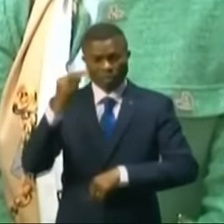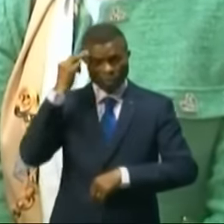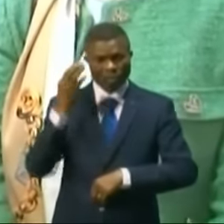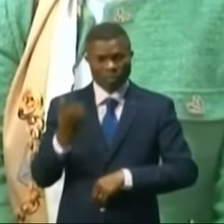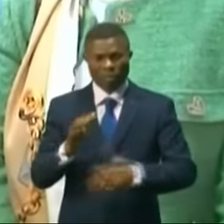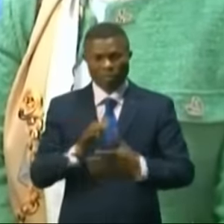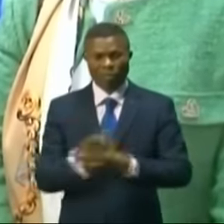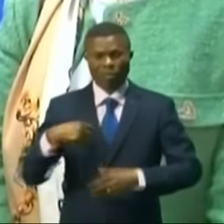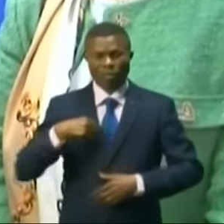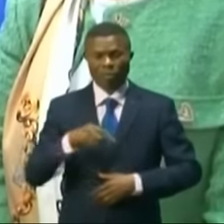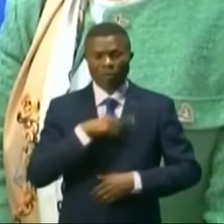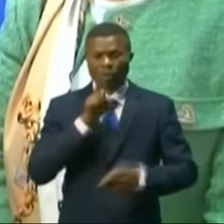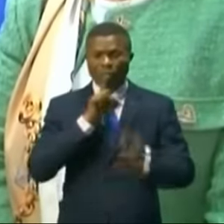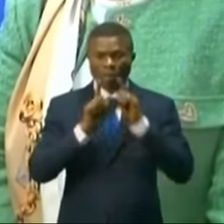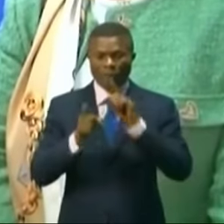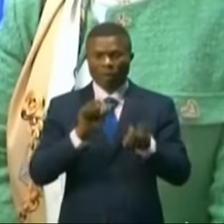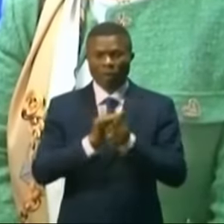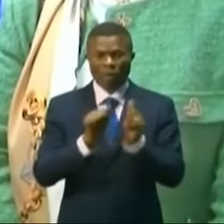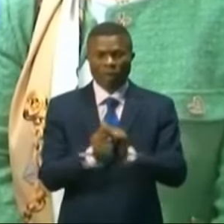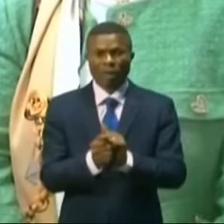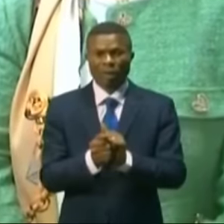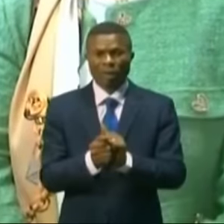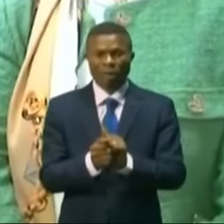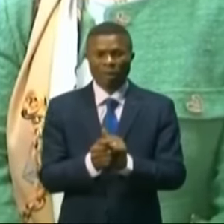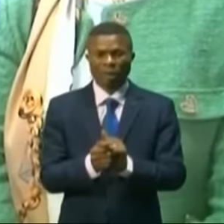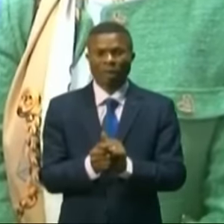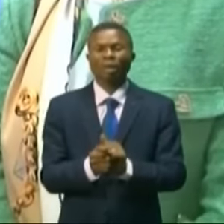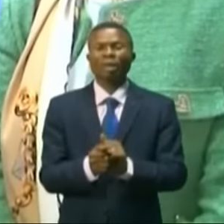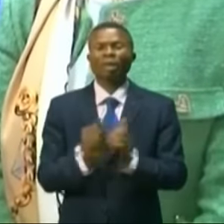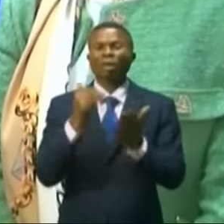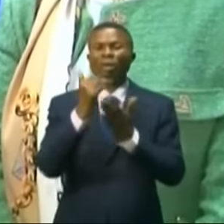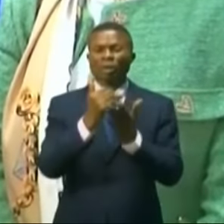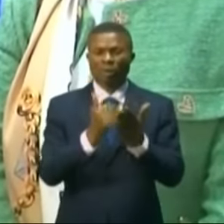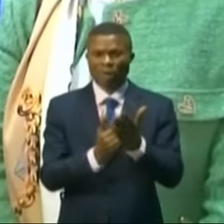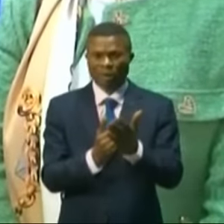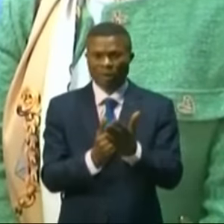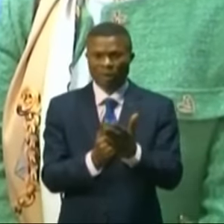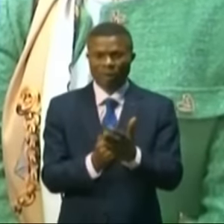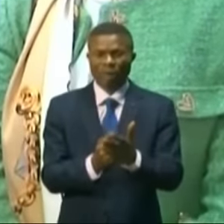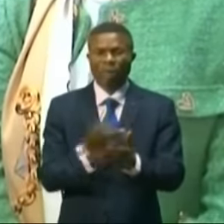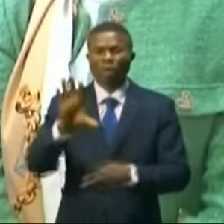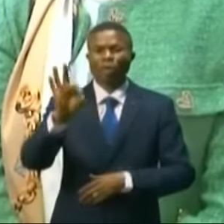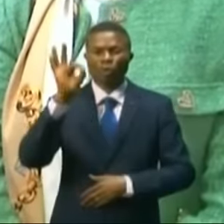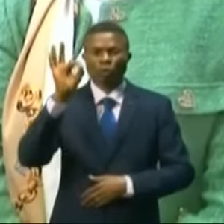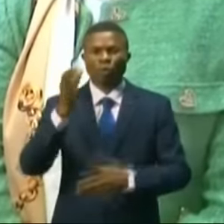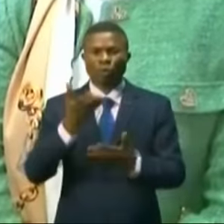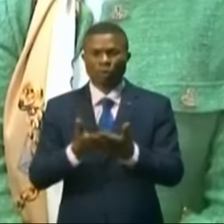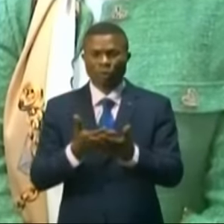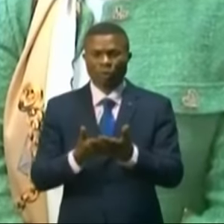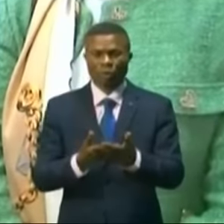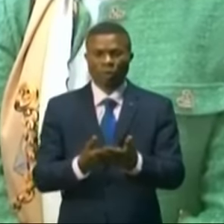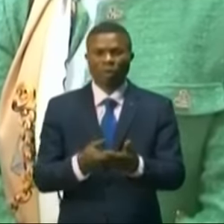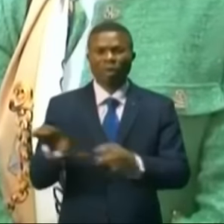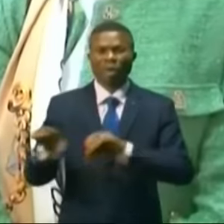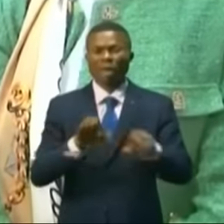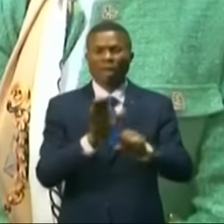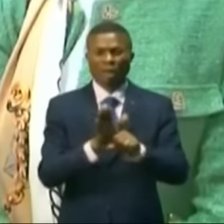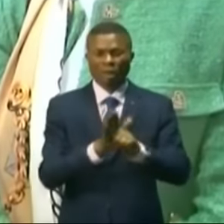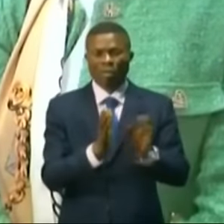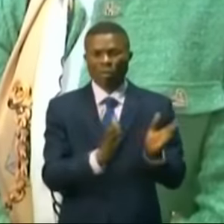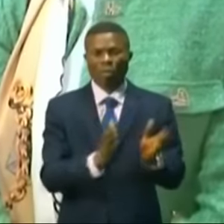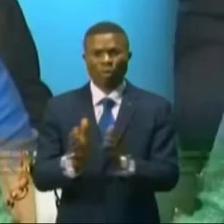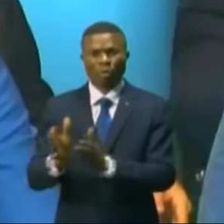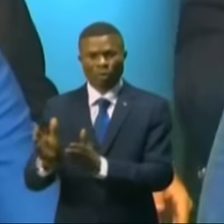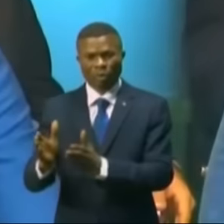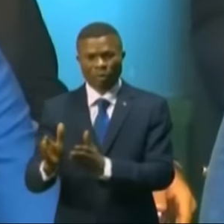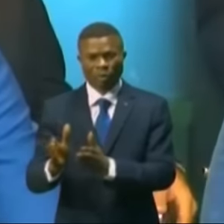Nous avons échangé sur la situation de l'industrie. Il a été retenu plusieurs actions à mener, notamment